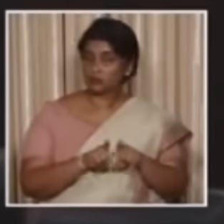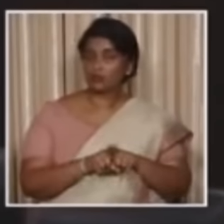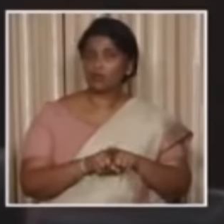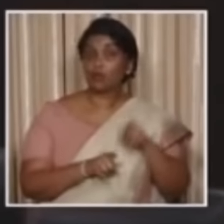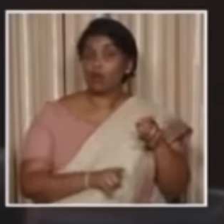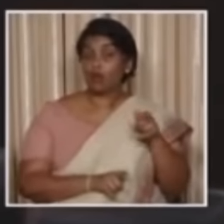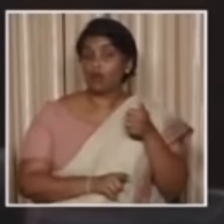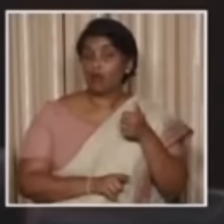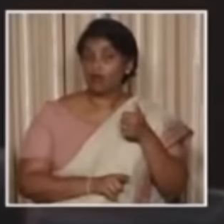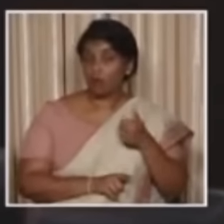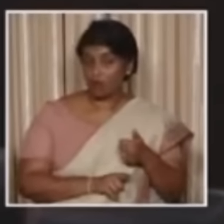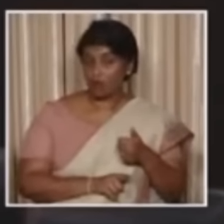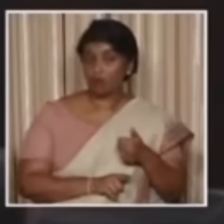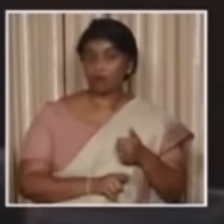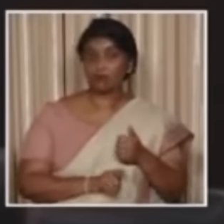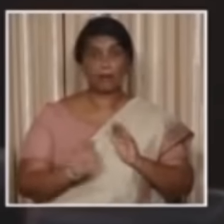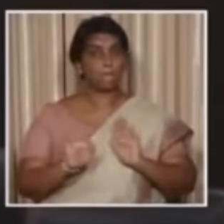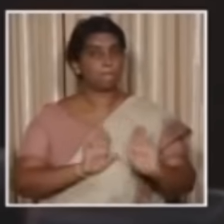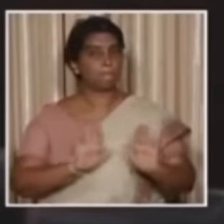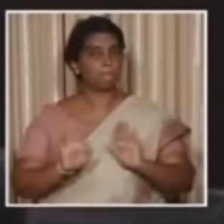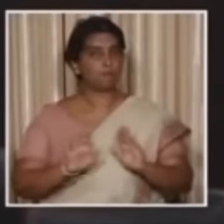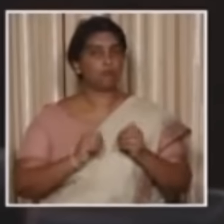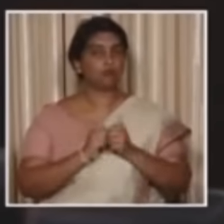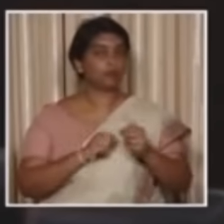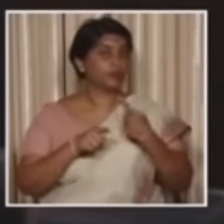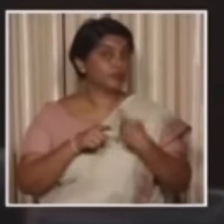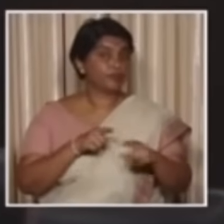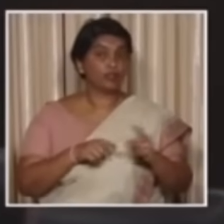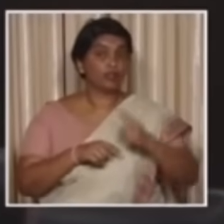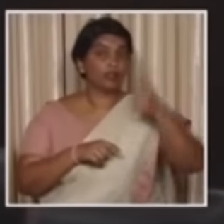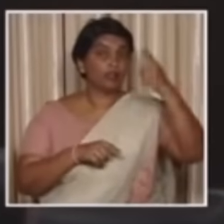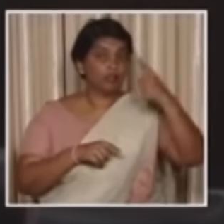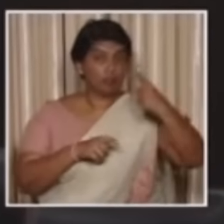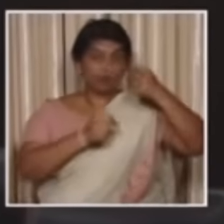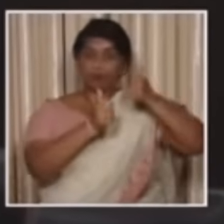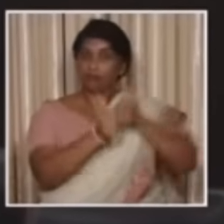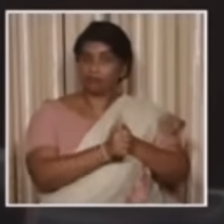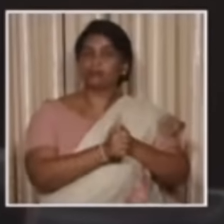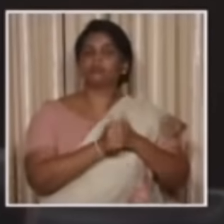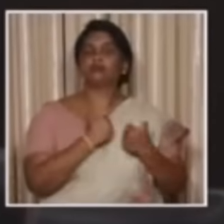හොඳ පරිපාලනයක් සිද්ධ කරා විතරක් නෙමෙයි දෙවනි පෙළක් හැදුවා